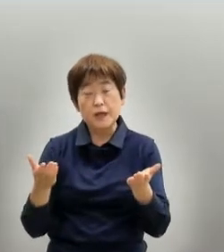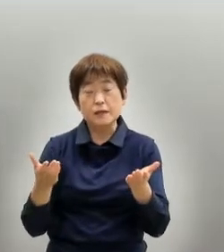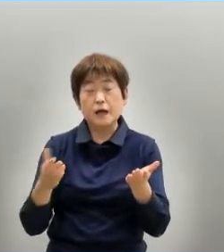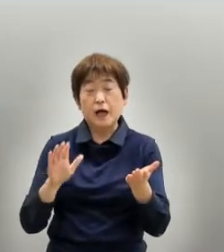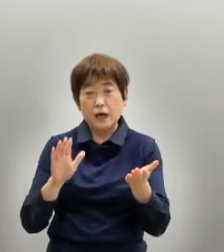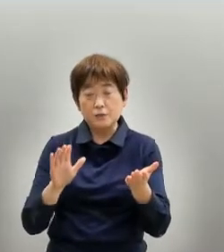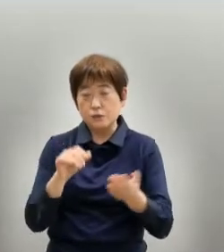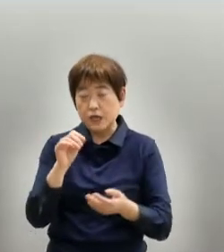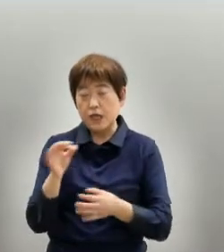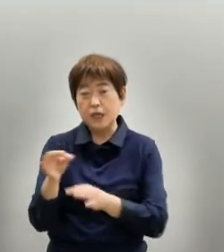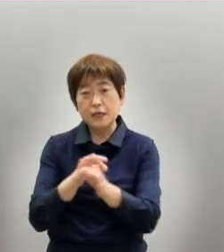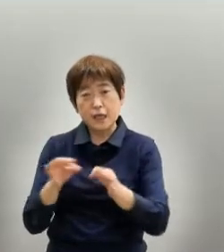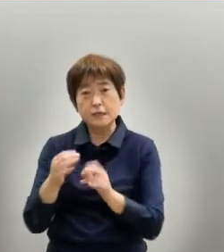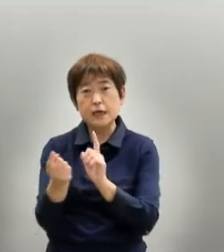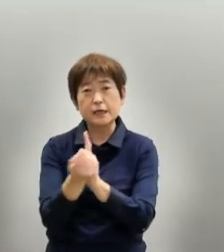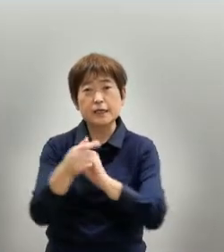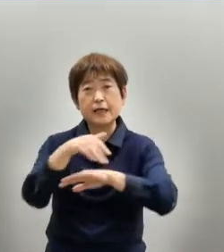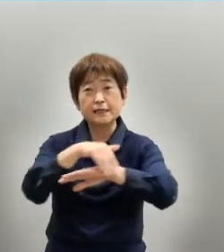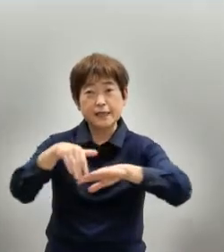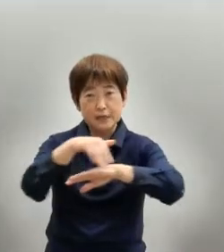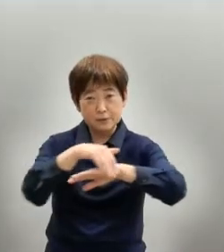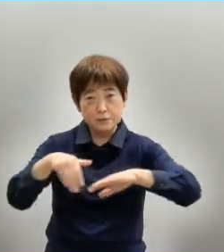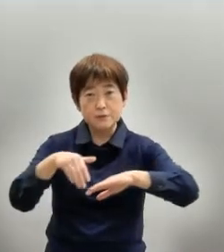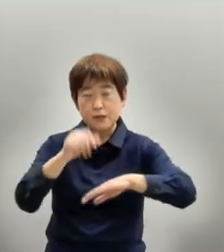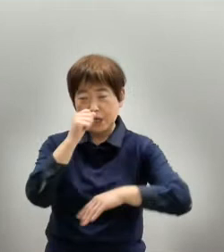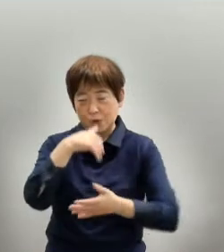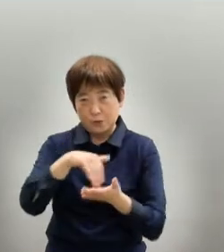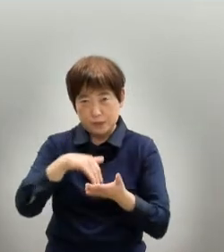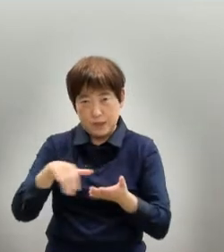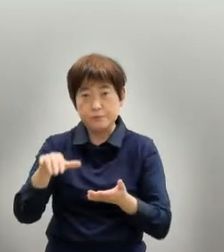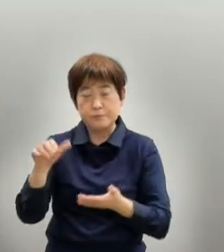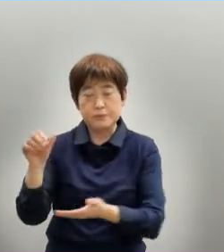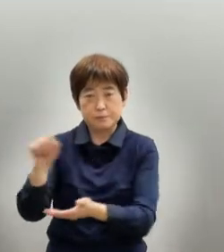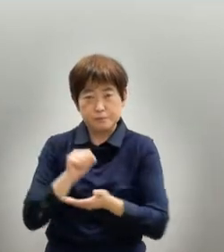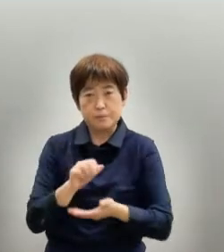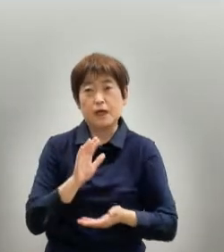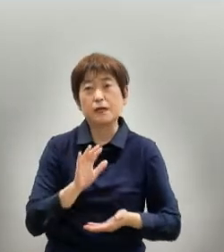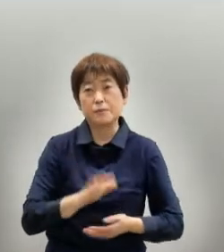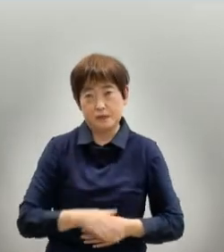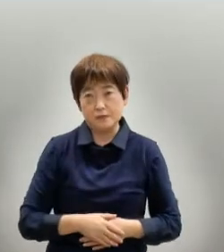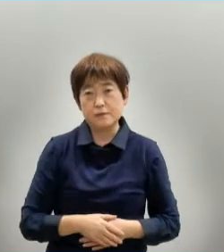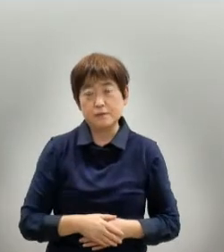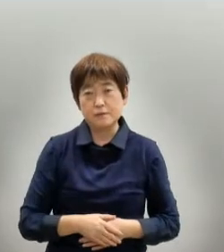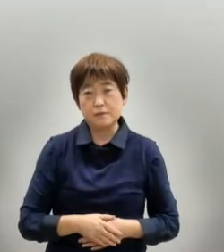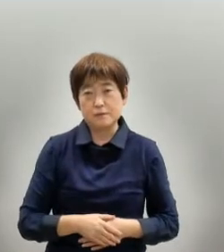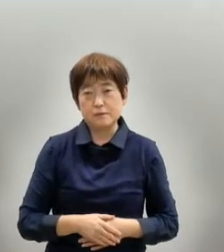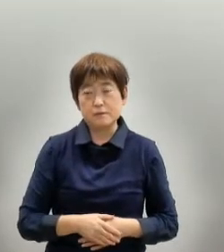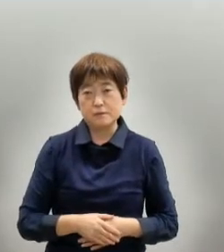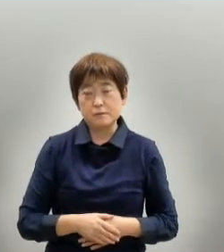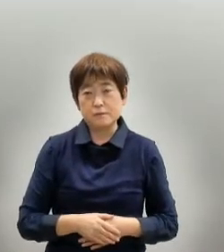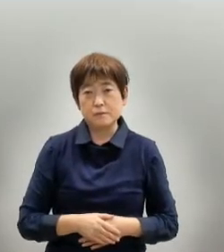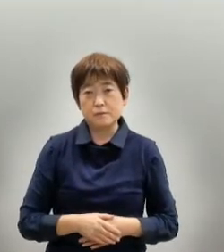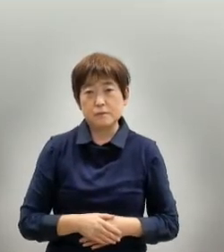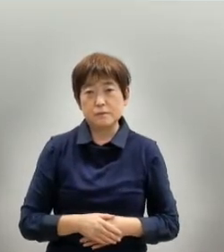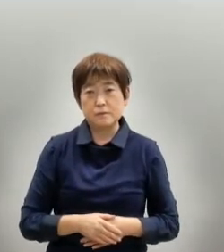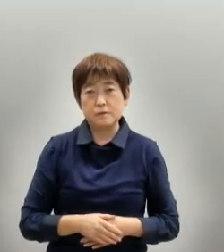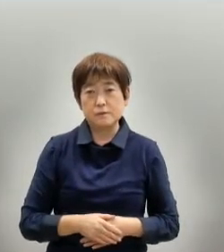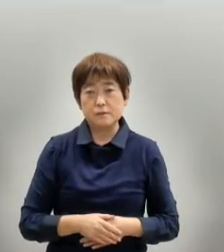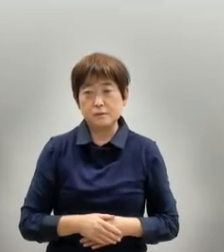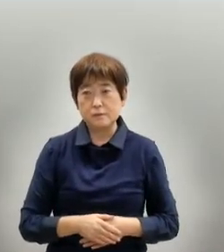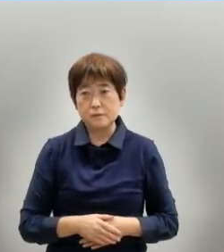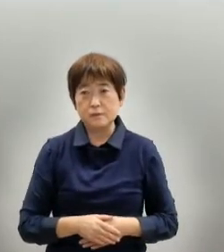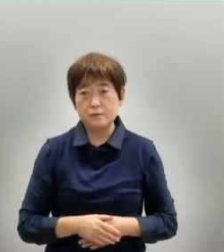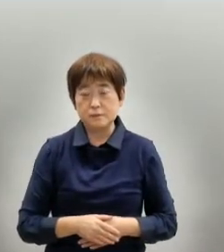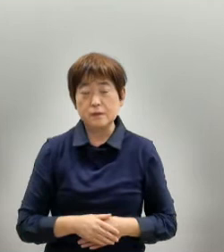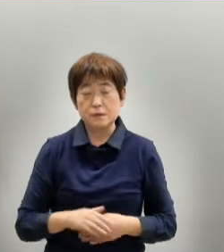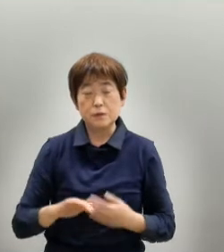経済対策としてございますので、活用いただければと思います。失礼しました。あとは県